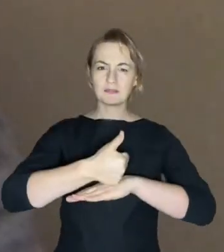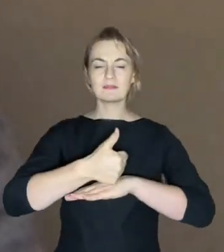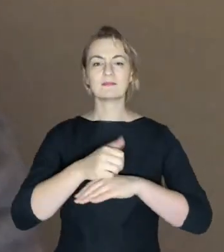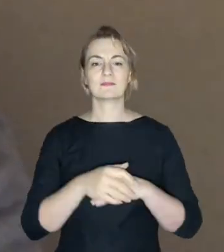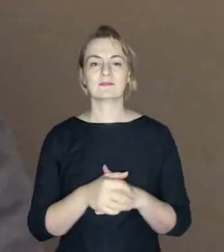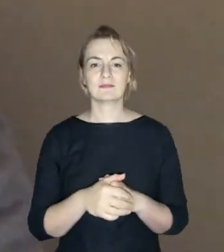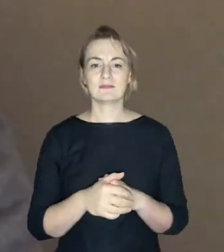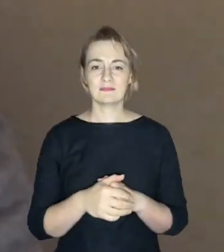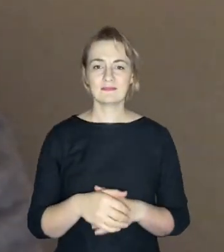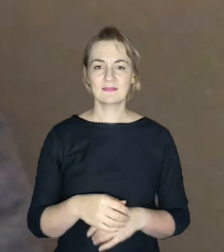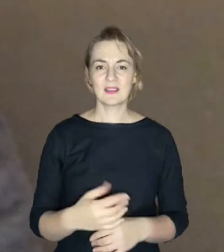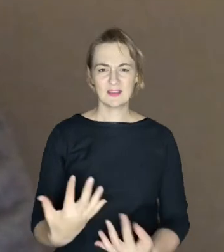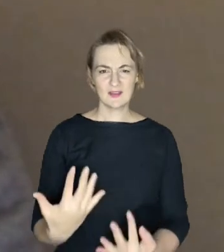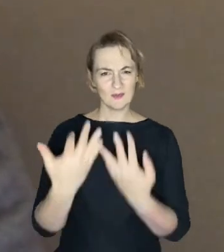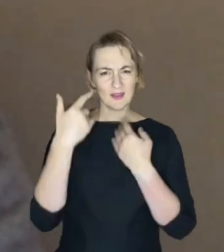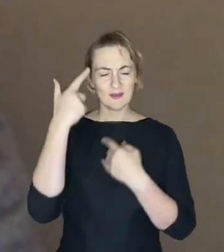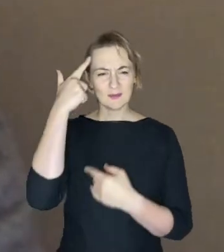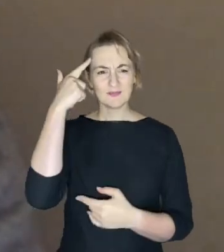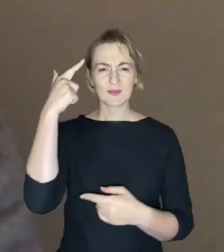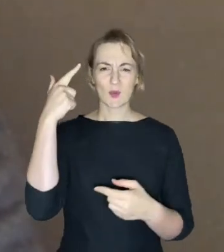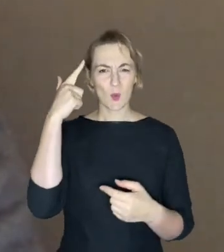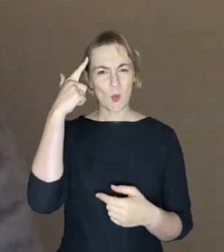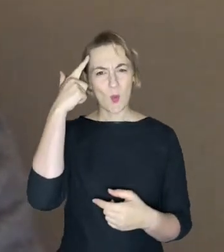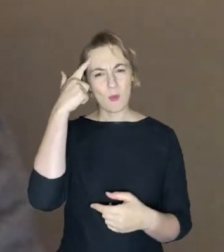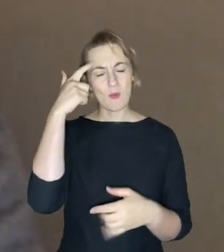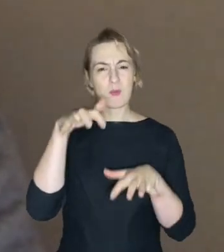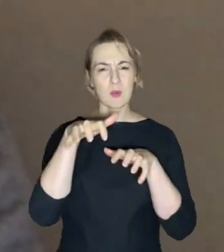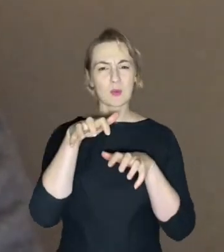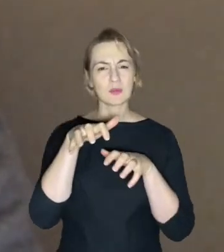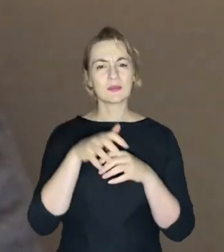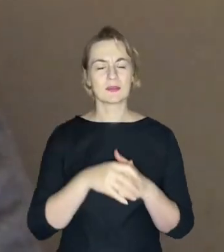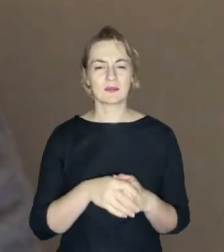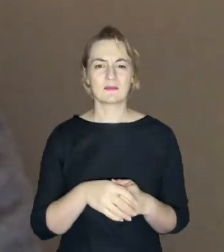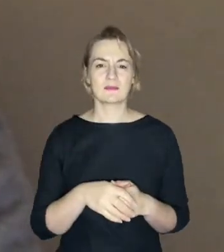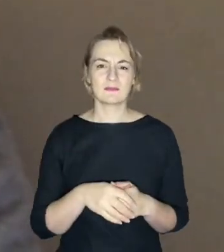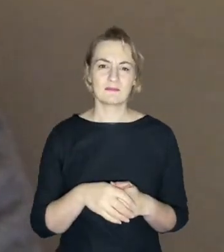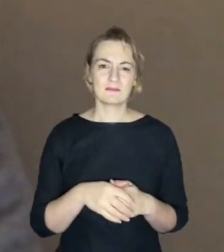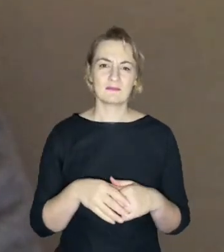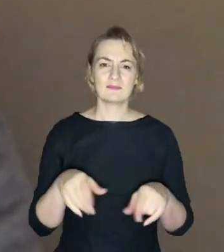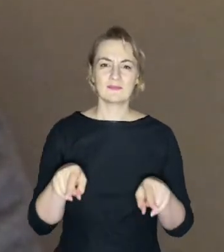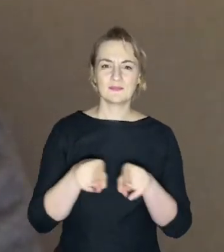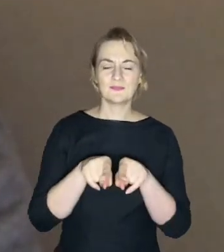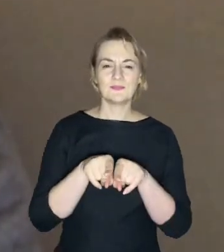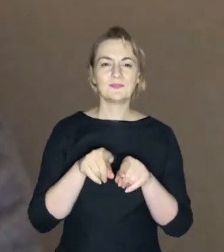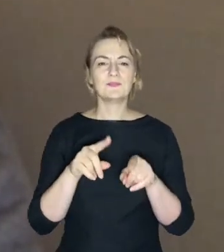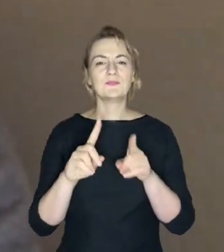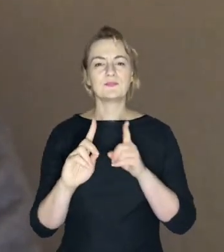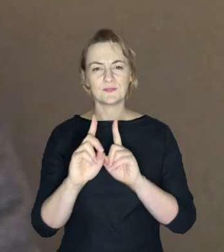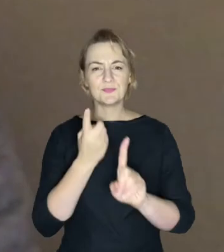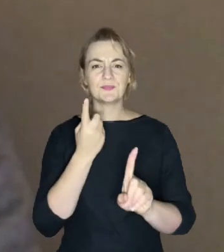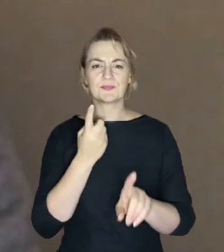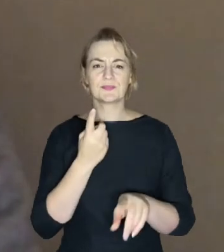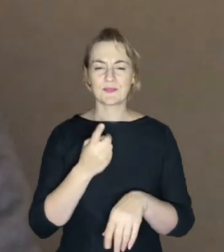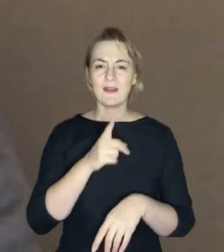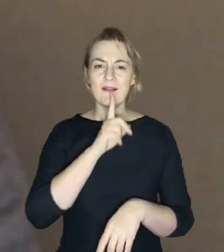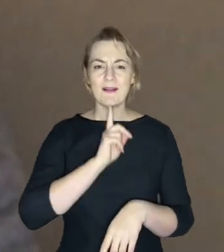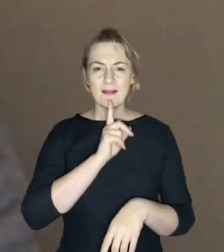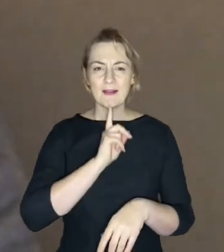do naszych umysłów też gdzieś tam z narracji religijnej, prawda? Gdzie